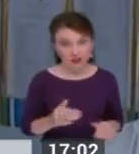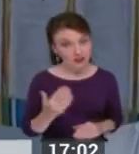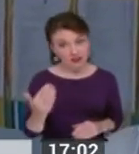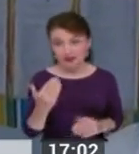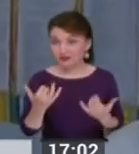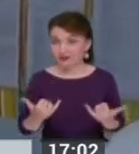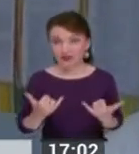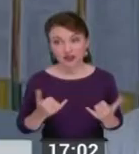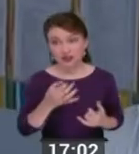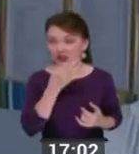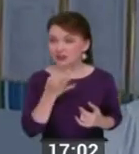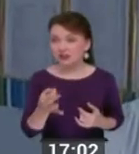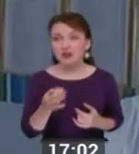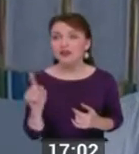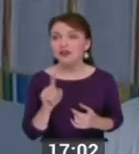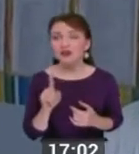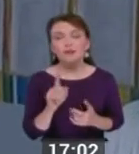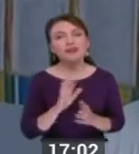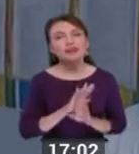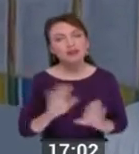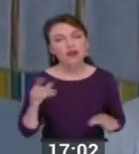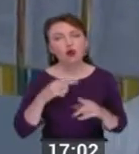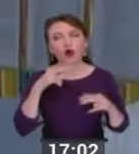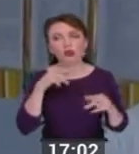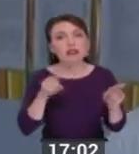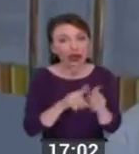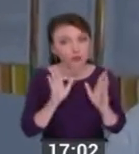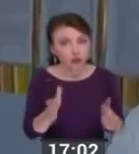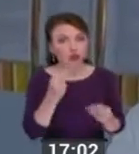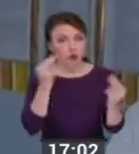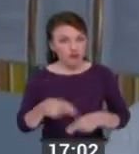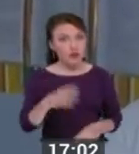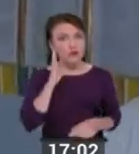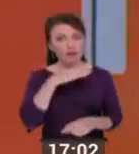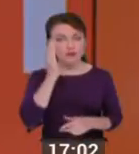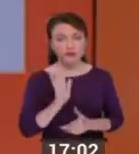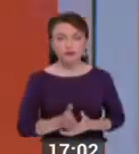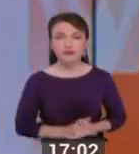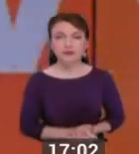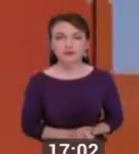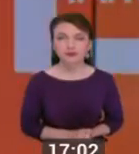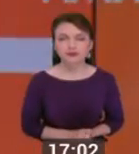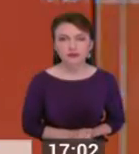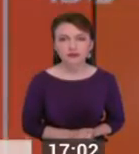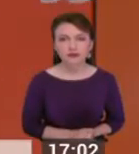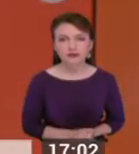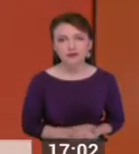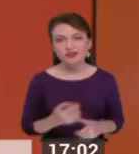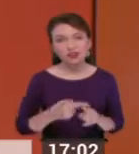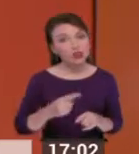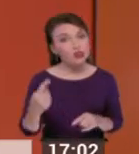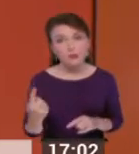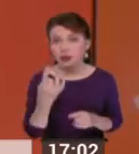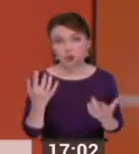що сказали. Щодо отруєння дітей. Так і буде, так, так. Це далеко не перший